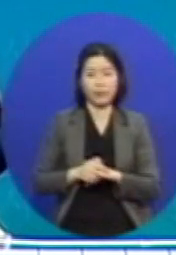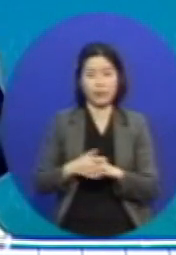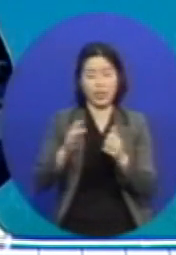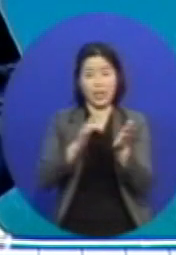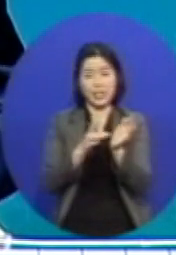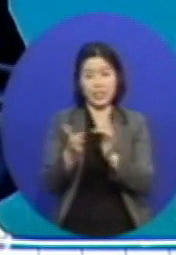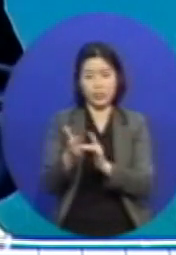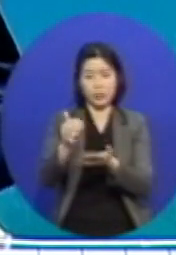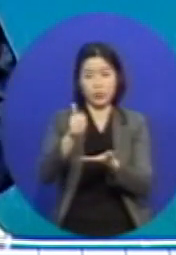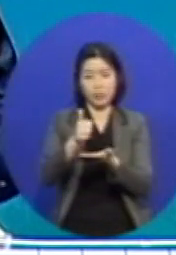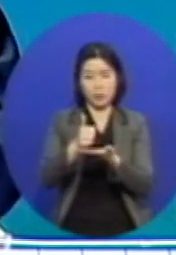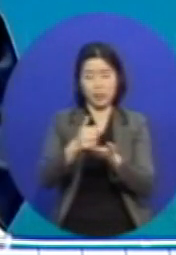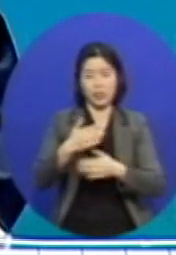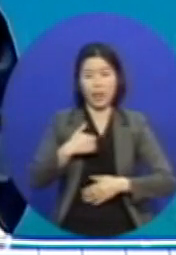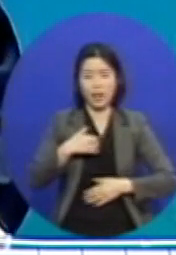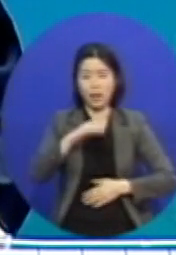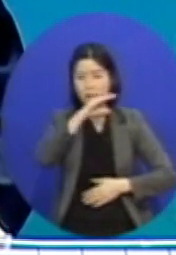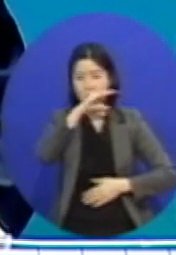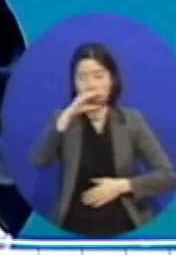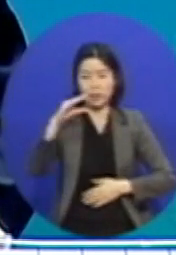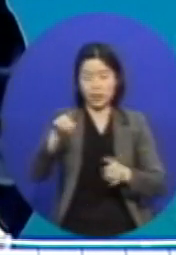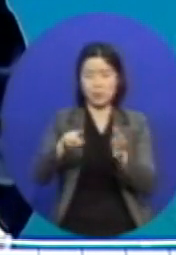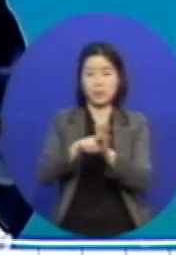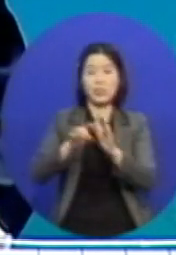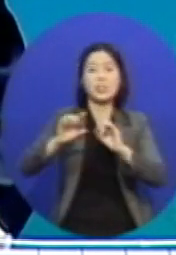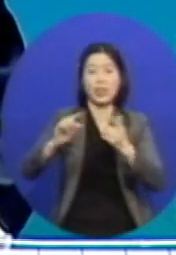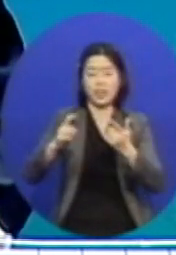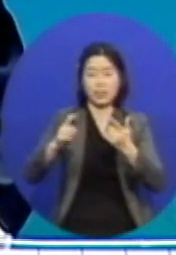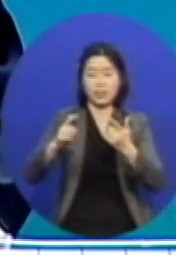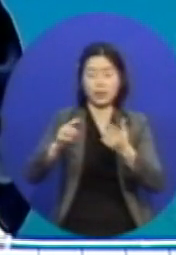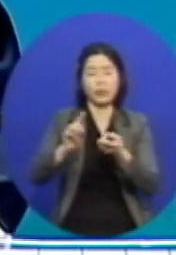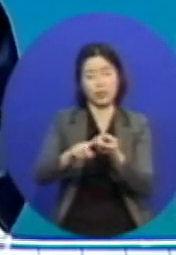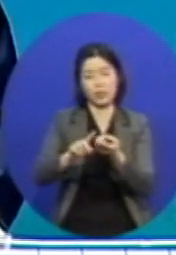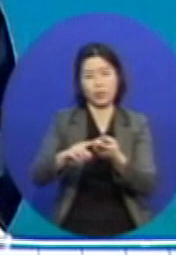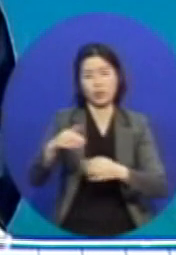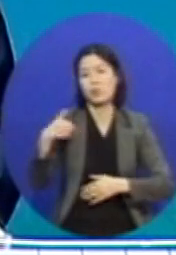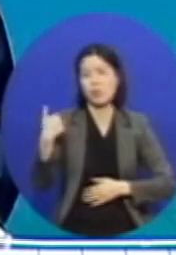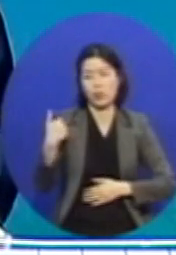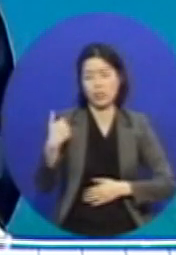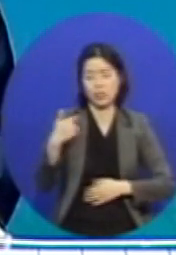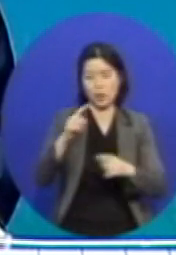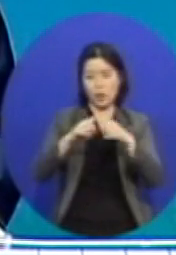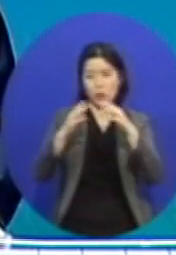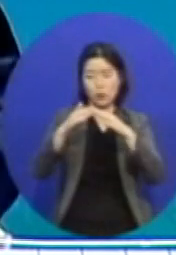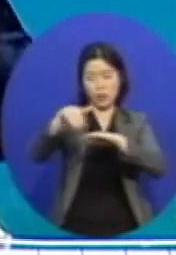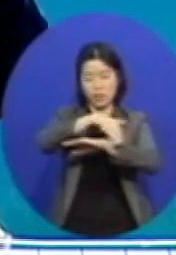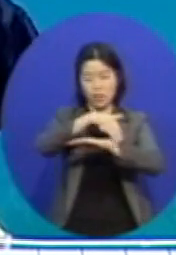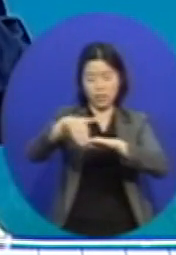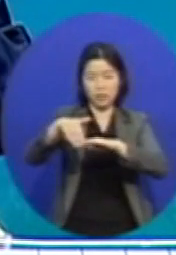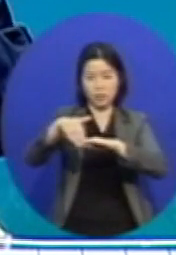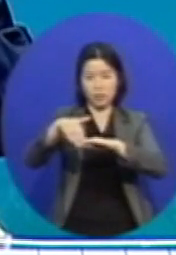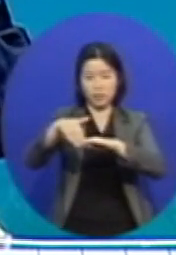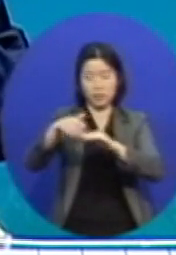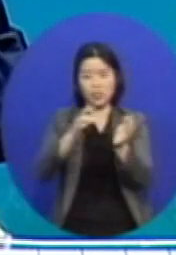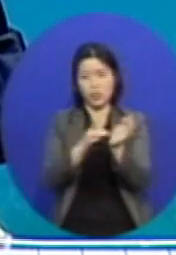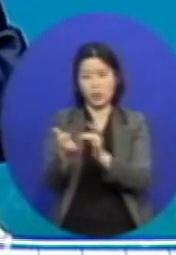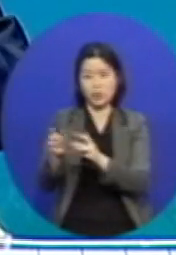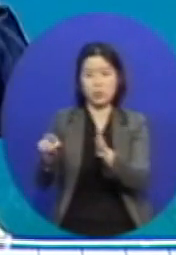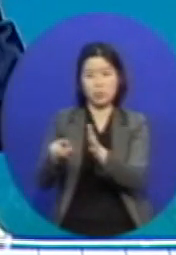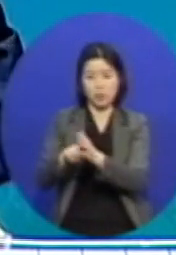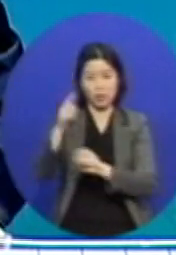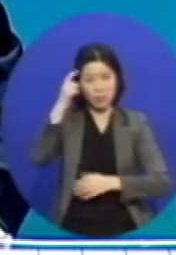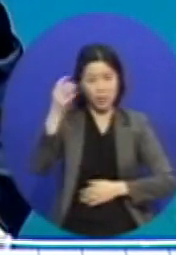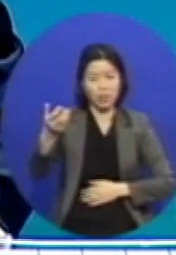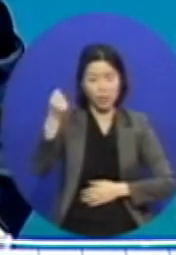예수님을 내가 제대로 안 믿어서 그런걸 몰랐었어요 교회 다니는 게 예수 믿는 거라는 생각만 하고